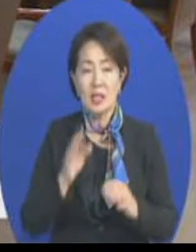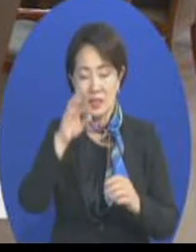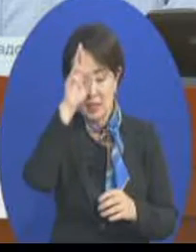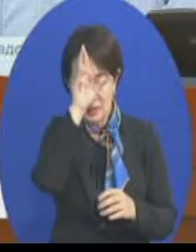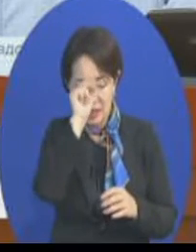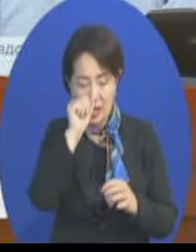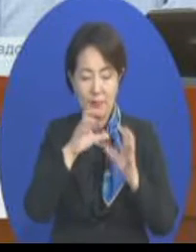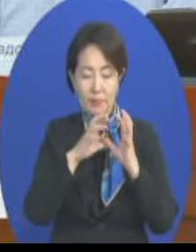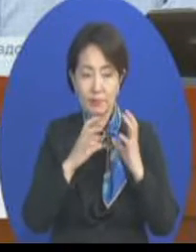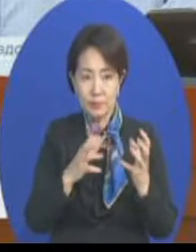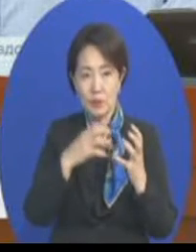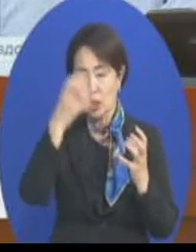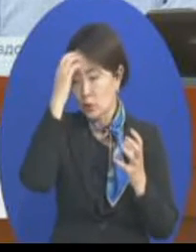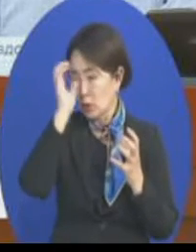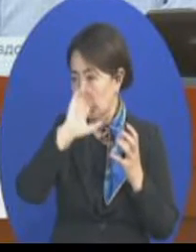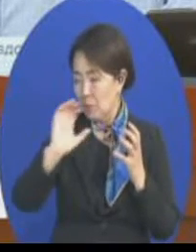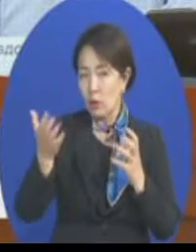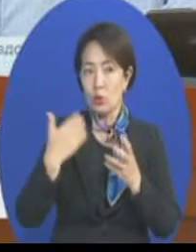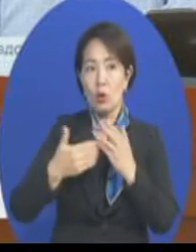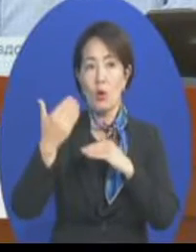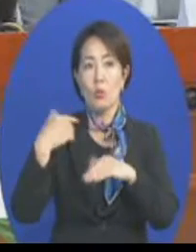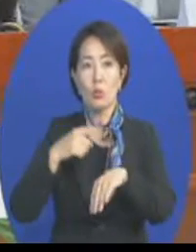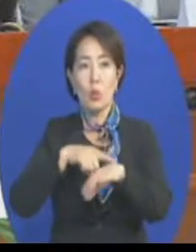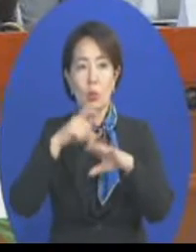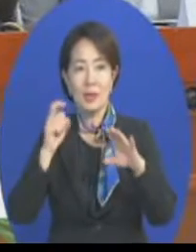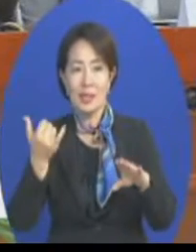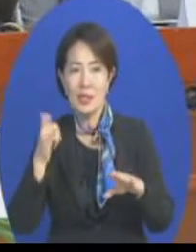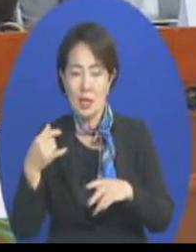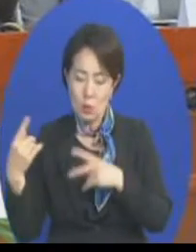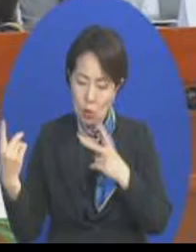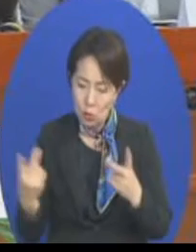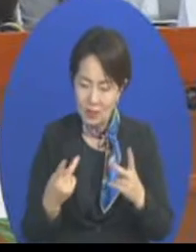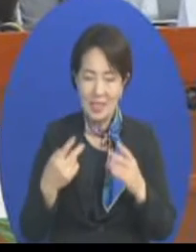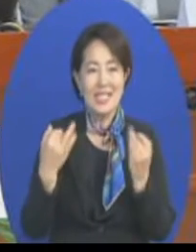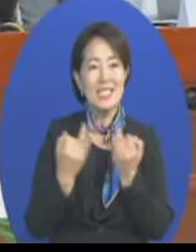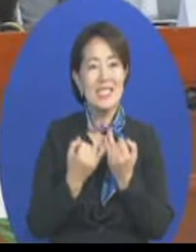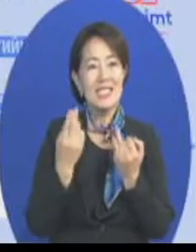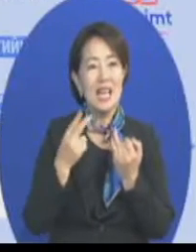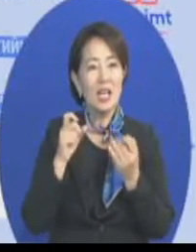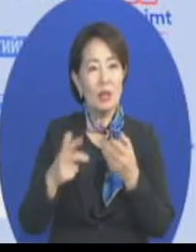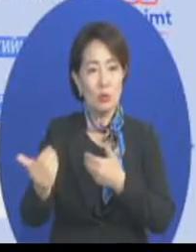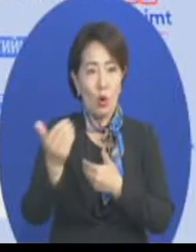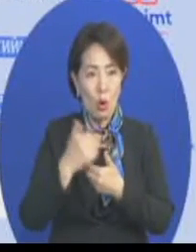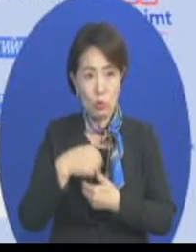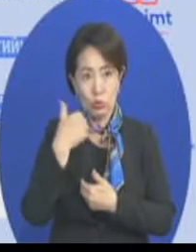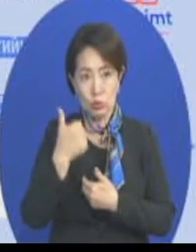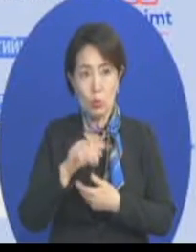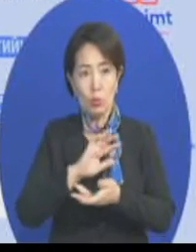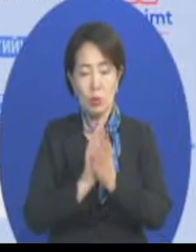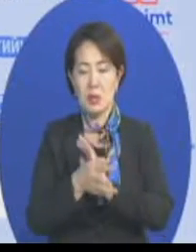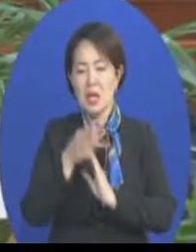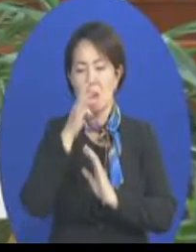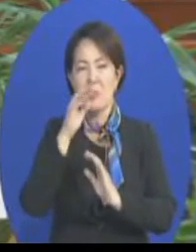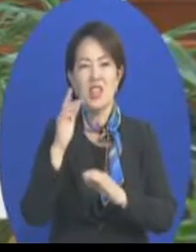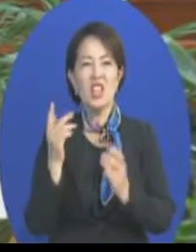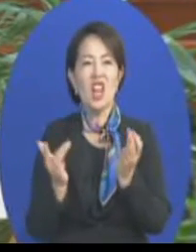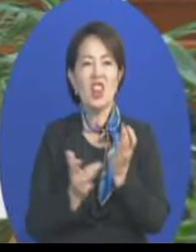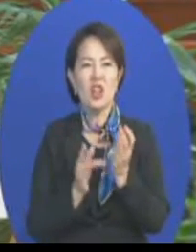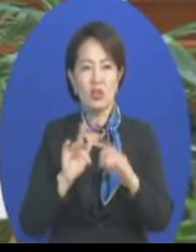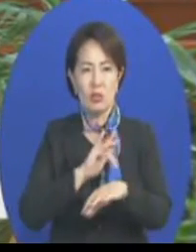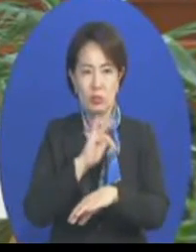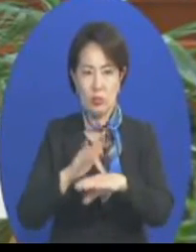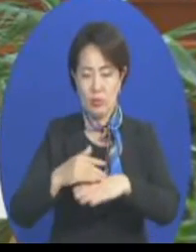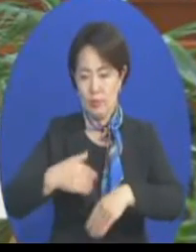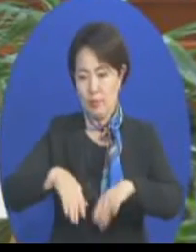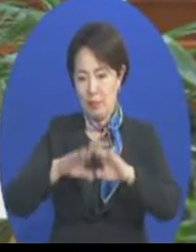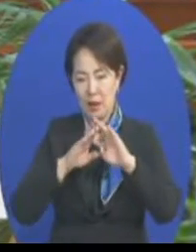яамд болон төрийн байгууллагууд өнгөрсөн хугацаанд зарим үйлчилгээгээ цахим систем шилжүүлсэн хэдий ч мэдээлэл технологийн төв байгуулах